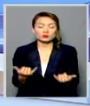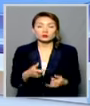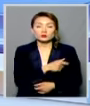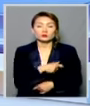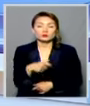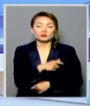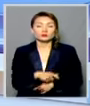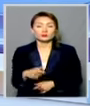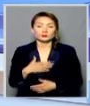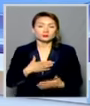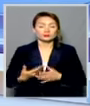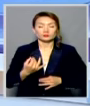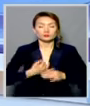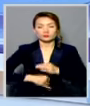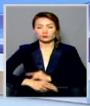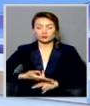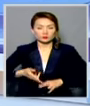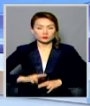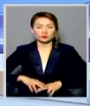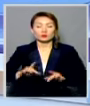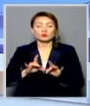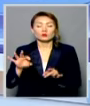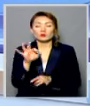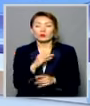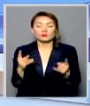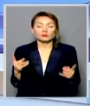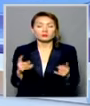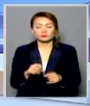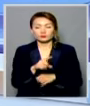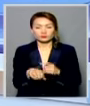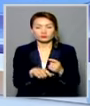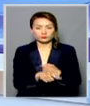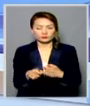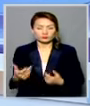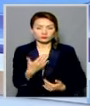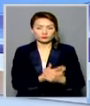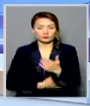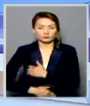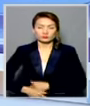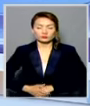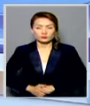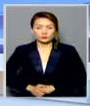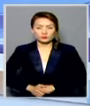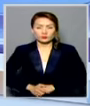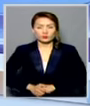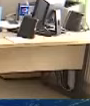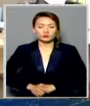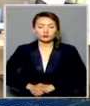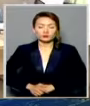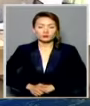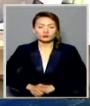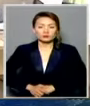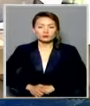депутаты Мажилиса активно обсуждали этот документ, поднимали актуальные вопросы людей с инвалидностью.